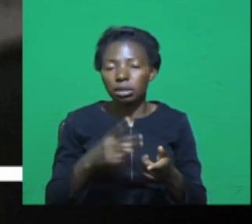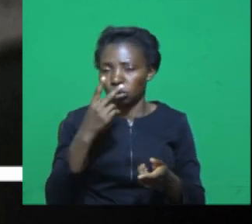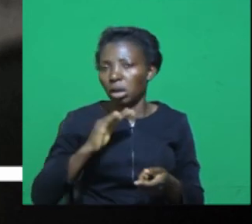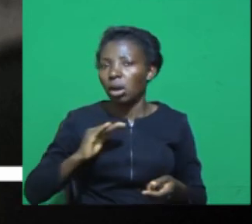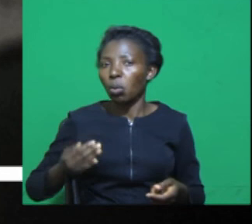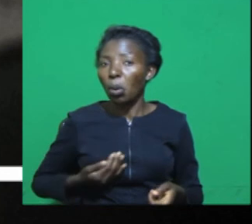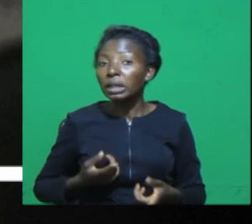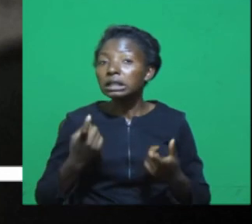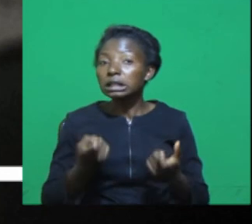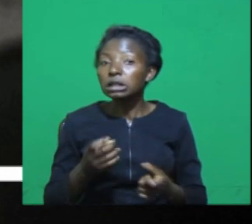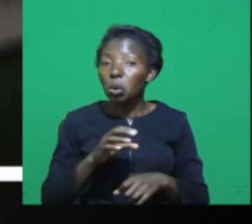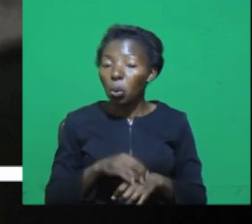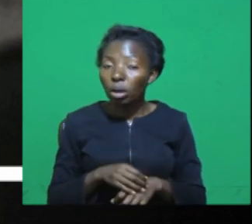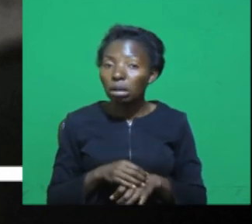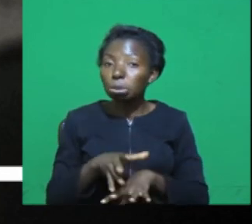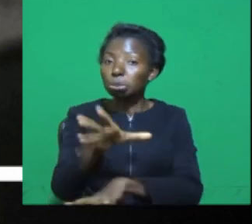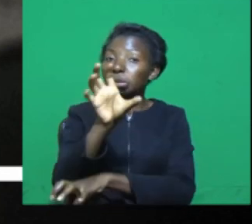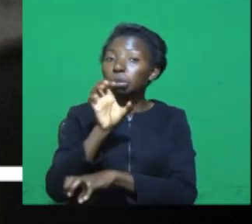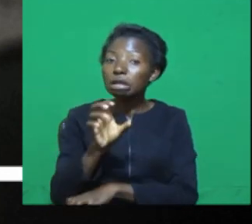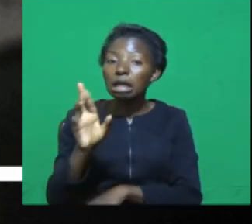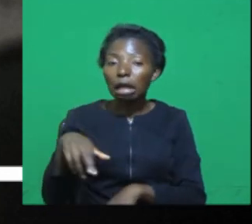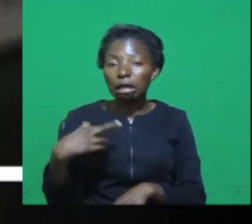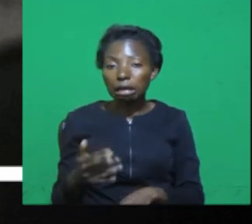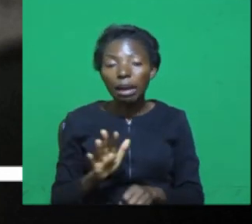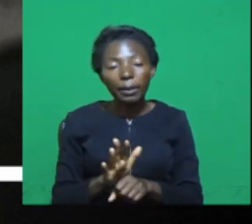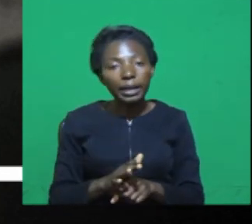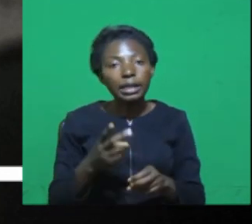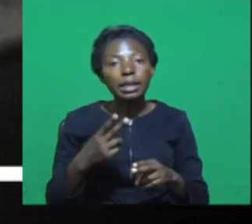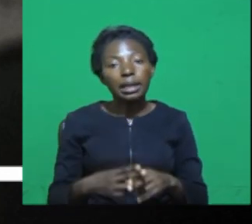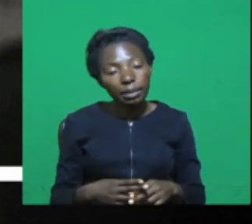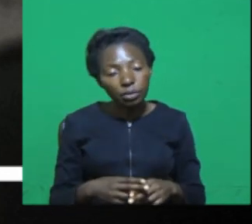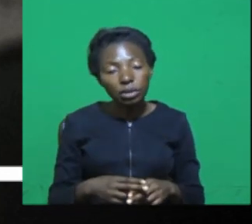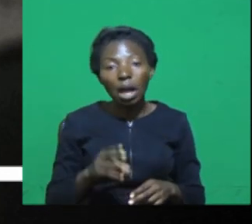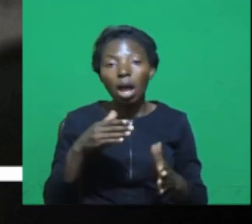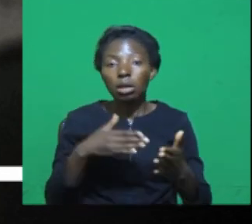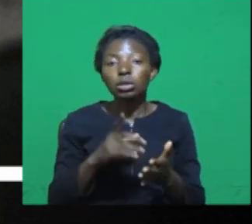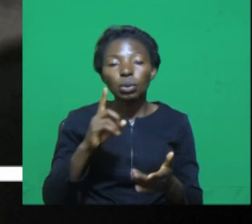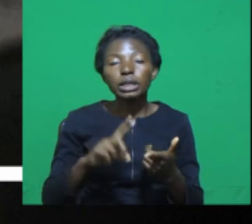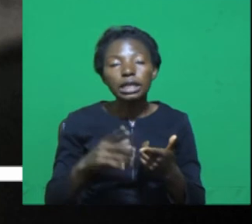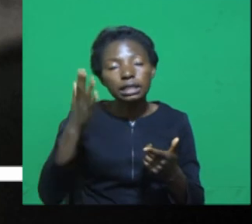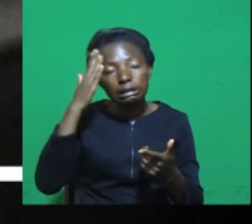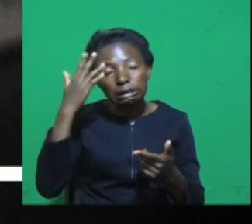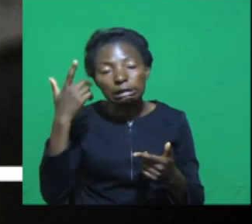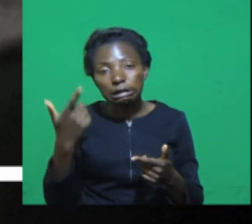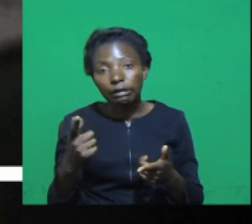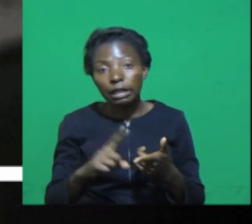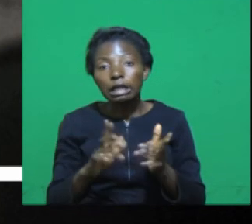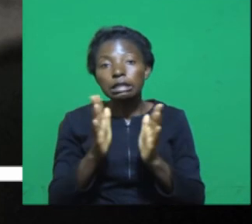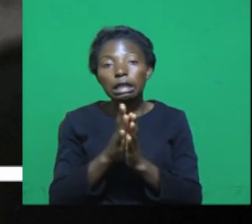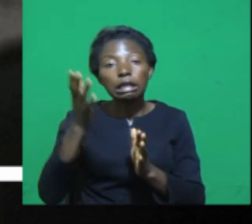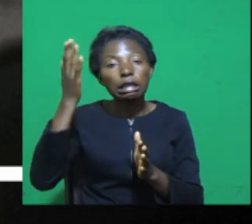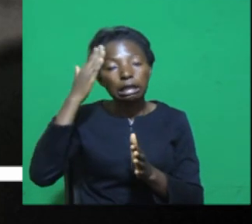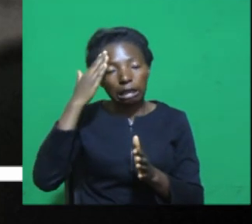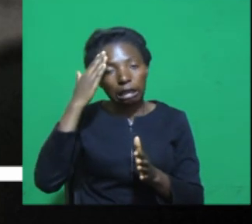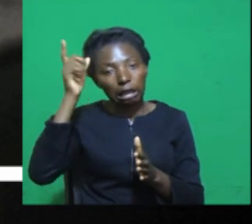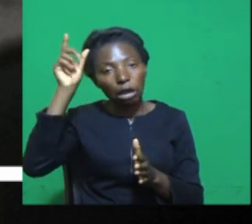mukadzi akatasva chikara chitsvuku chizere namazita okumhura Mwari, chiine misoro minomwe nenyanga 10. Mukadzi